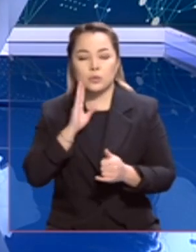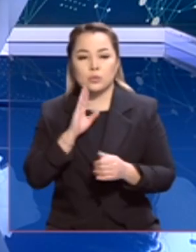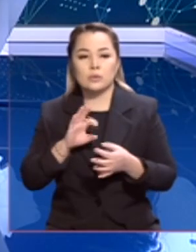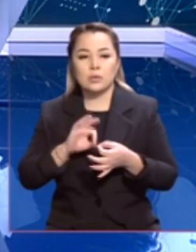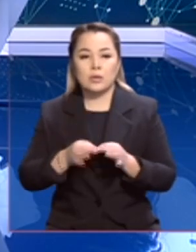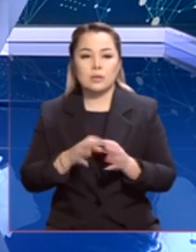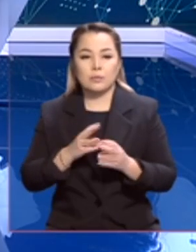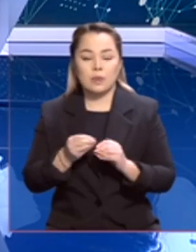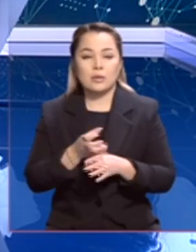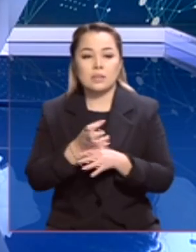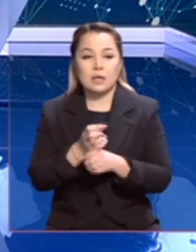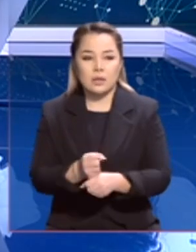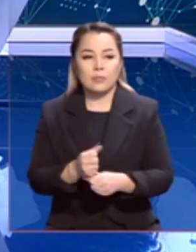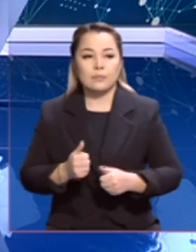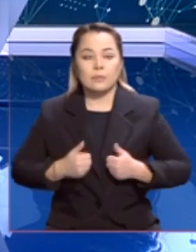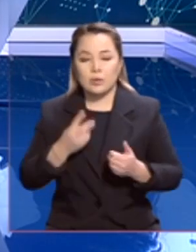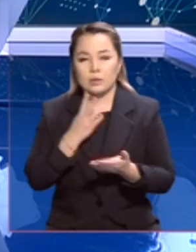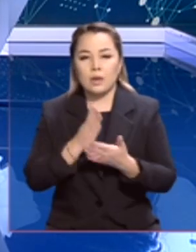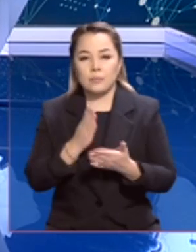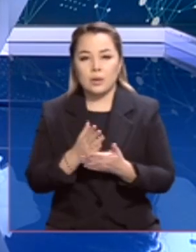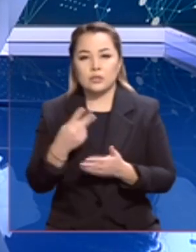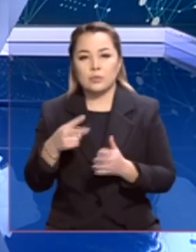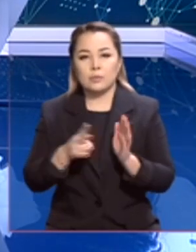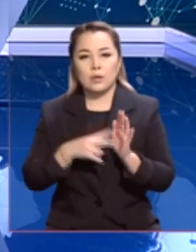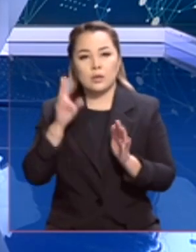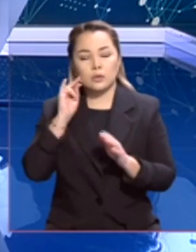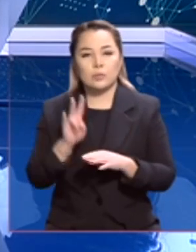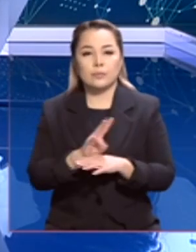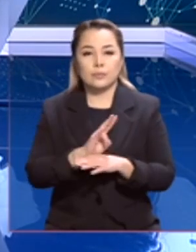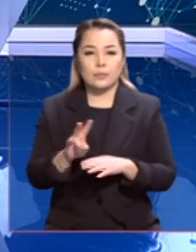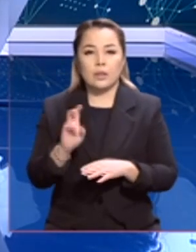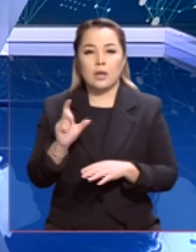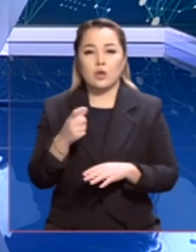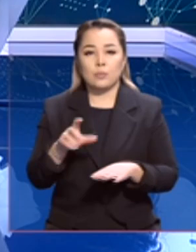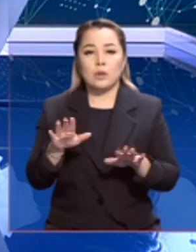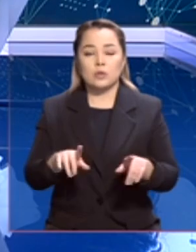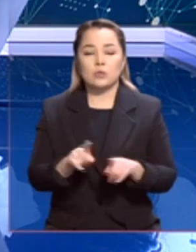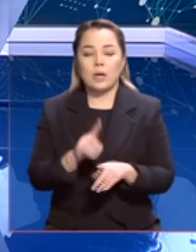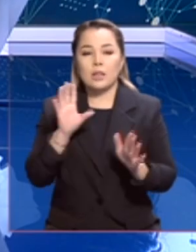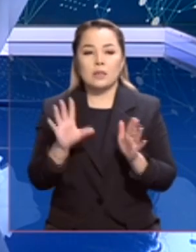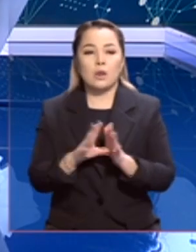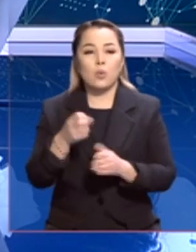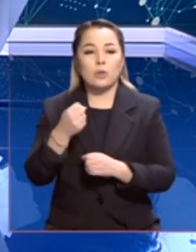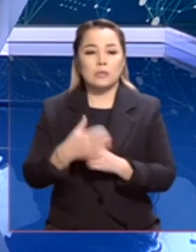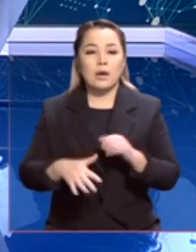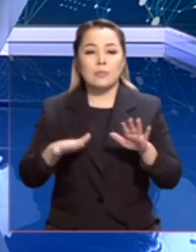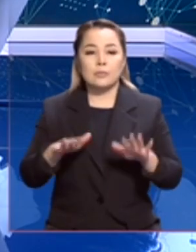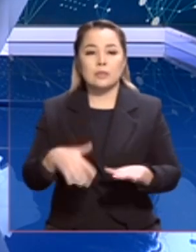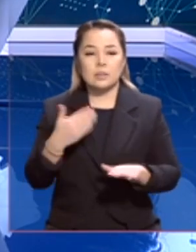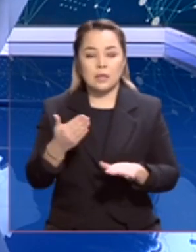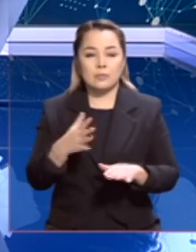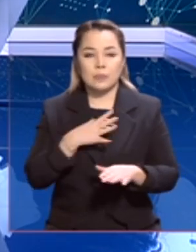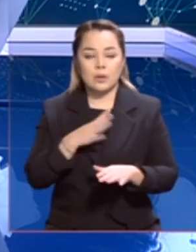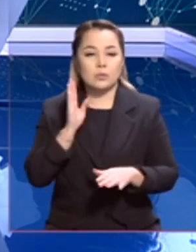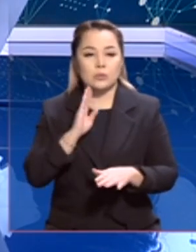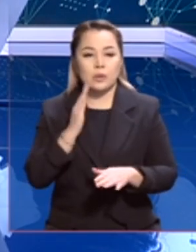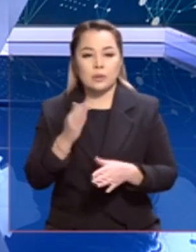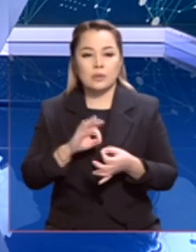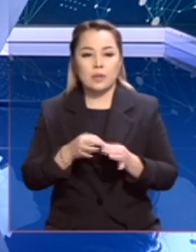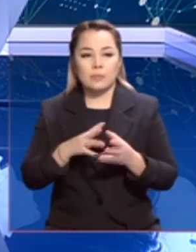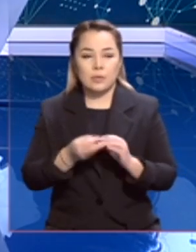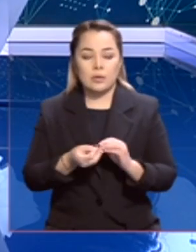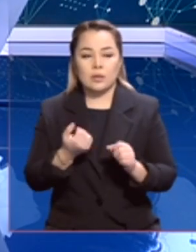көлемін азайтып әлек. Қарашаның 27-сіне қараған түні Екібастұздың жылу электр орталығында желілік судың шығыны